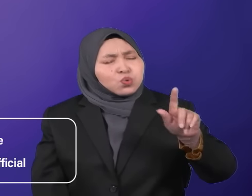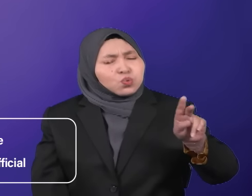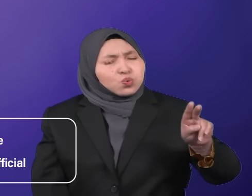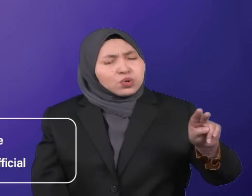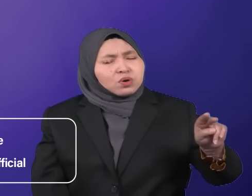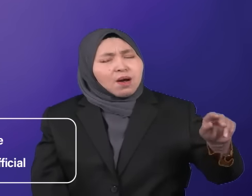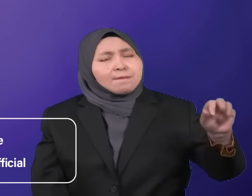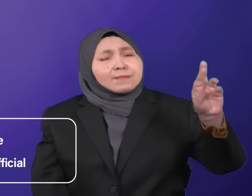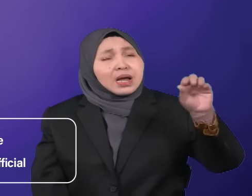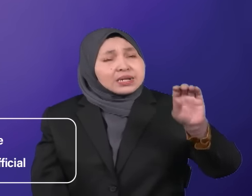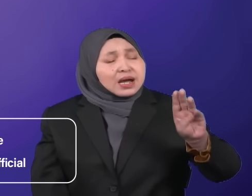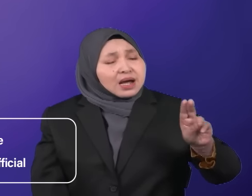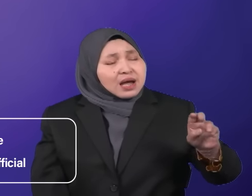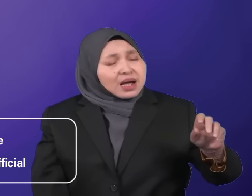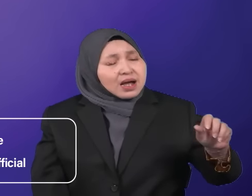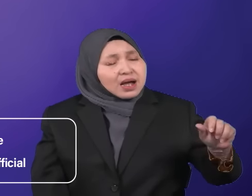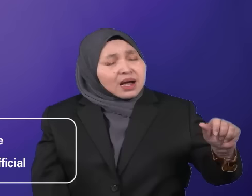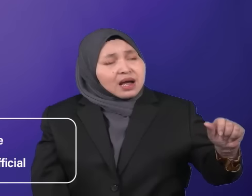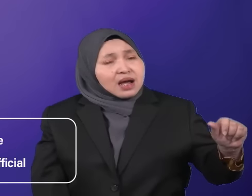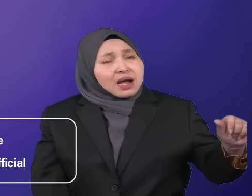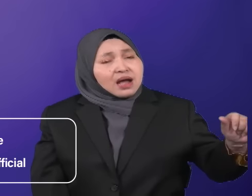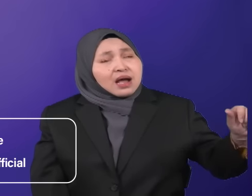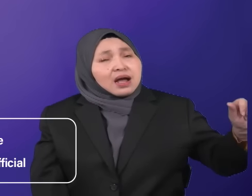yaqulu rabbana